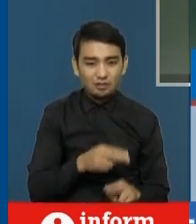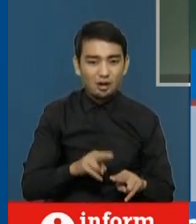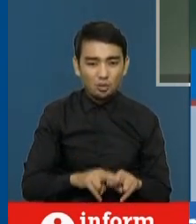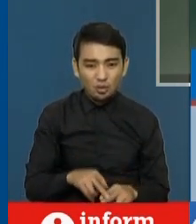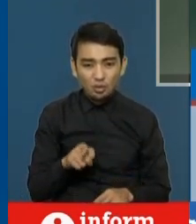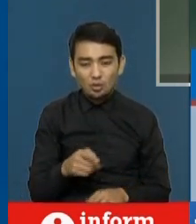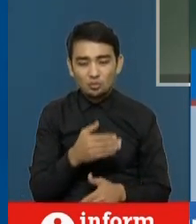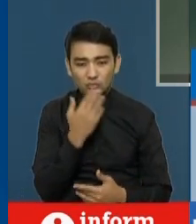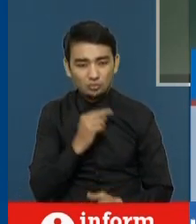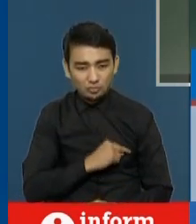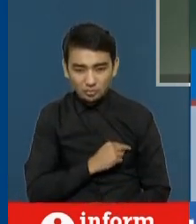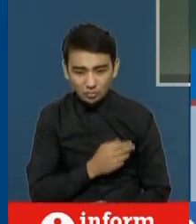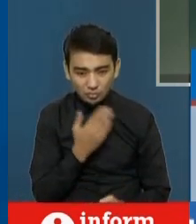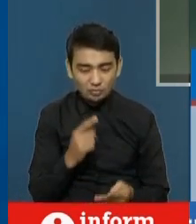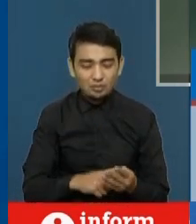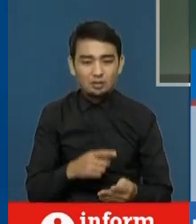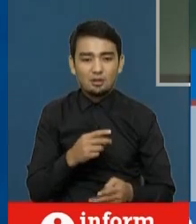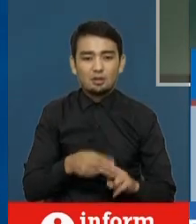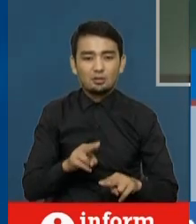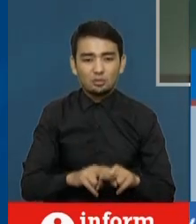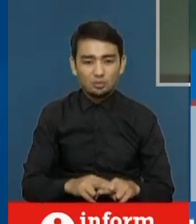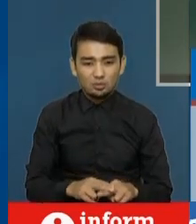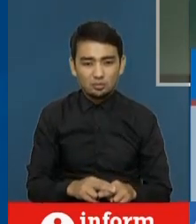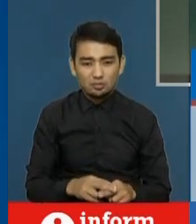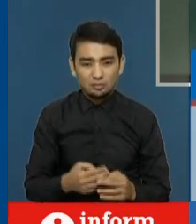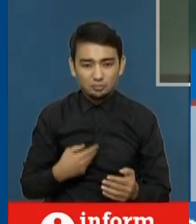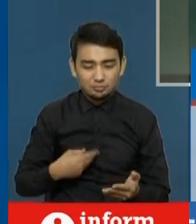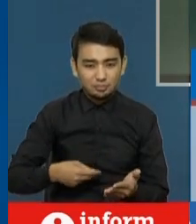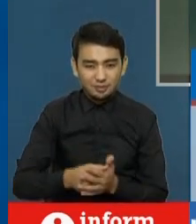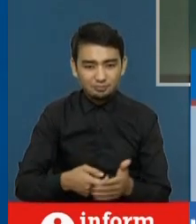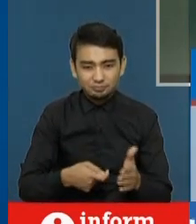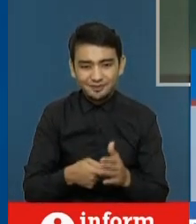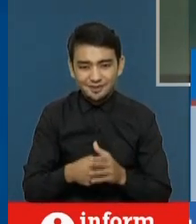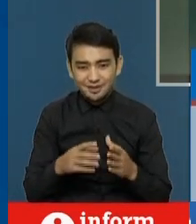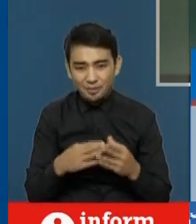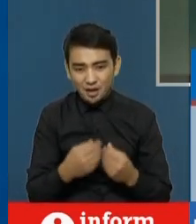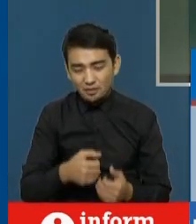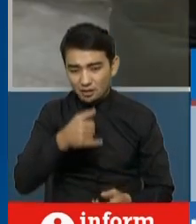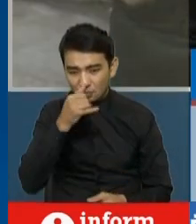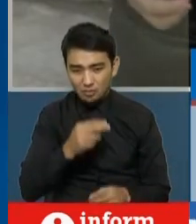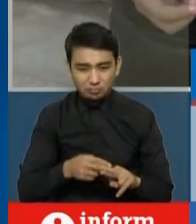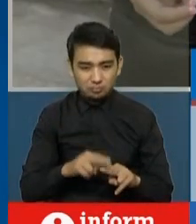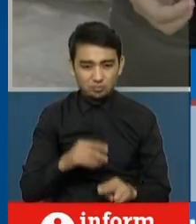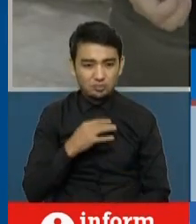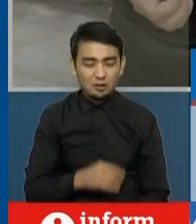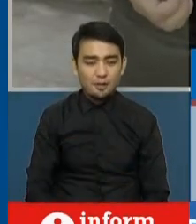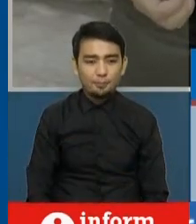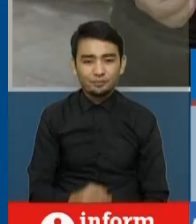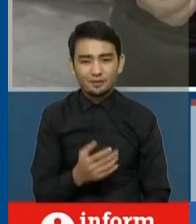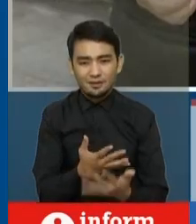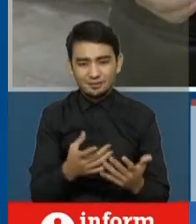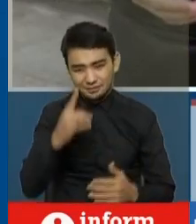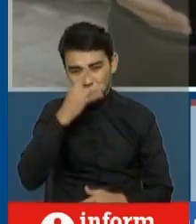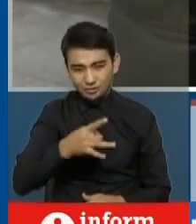не работает, который не в состоянии эту семью содержать. И если во всех регионах